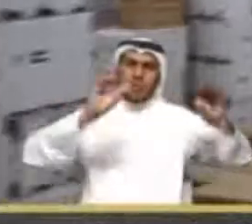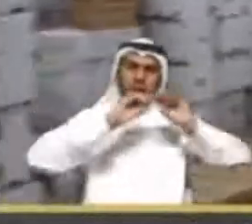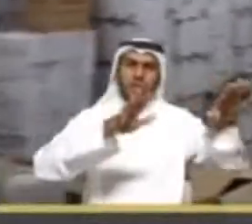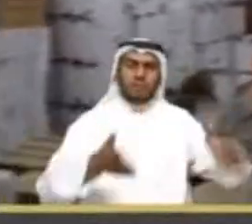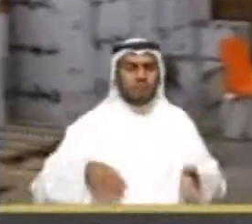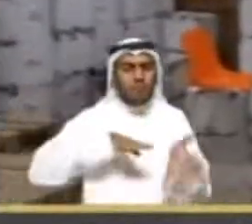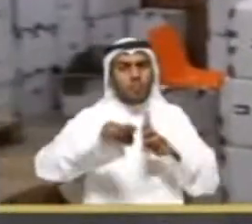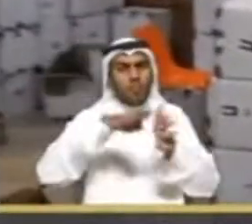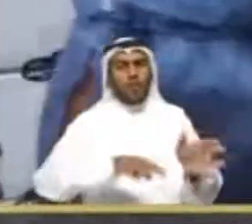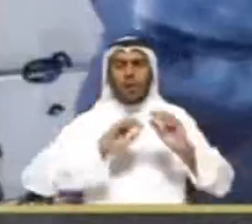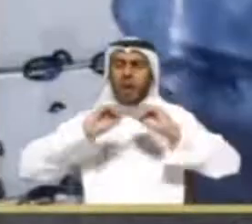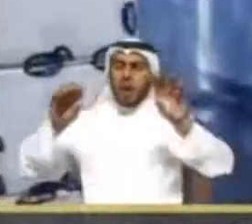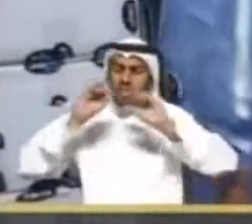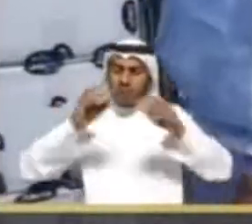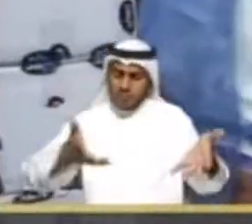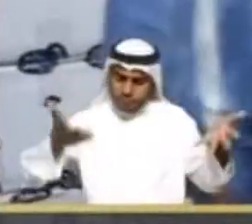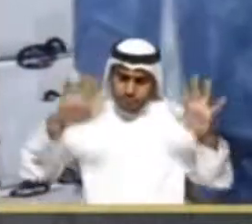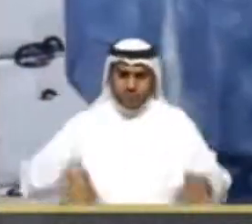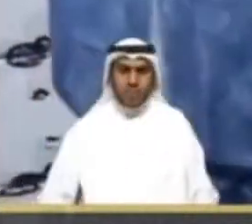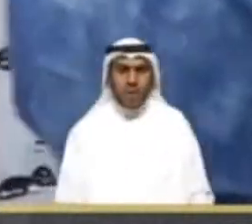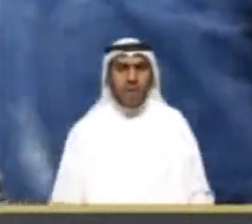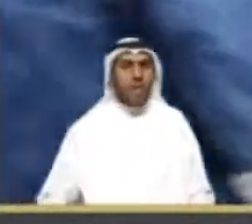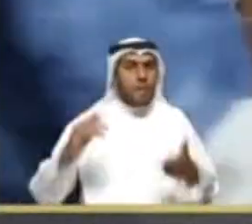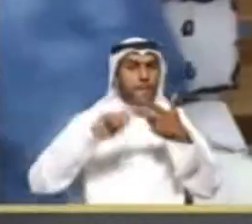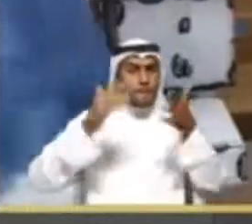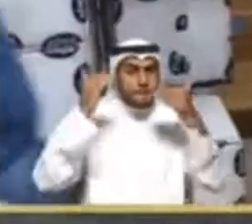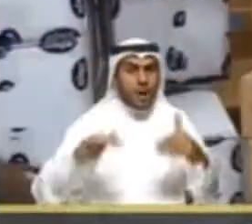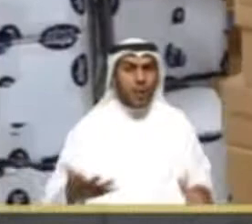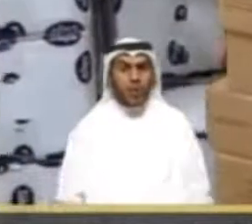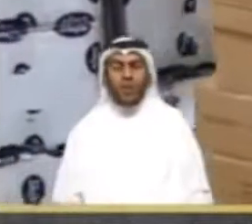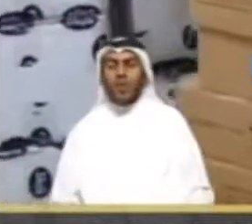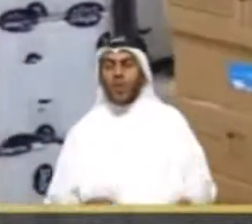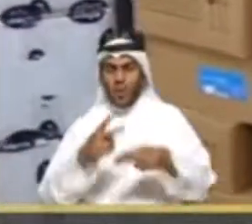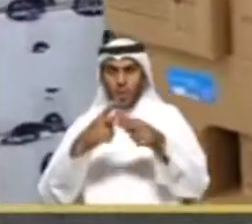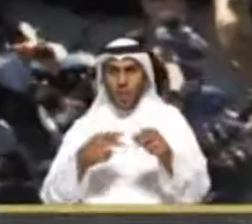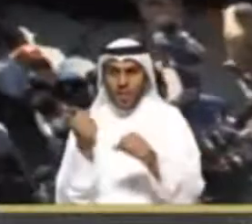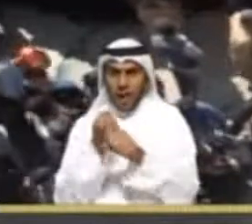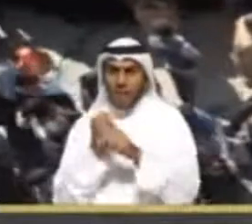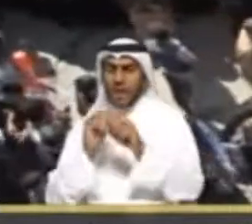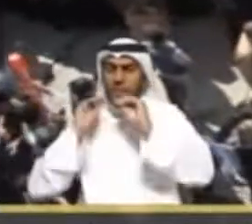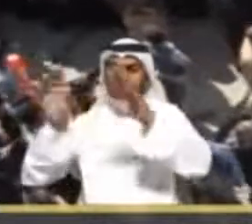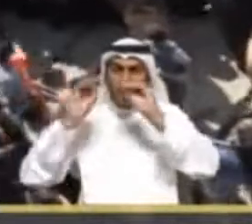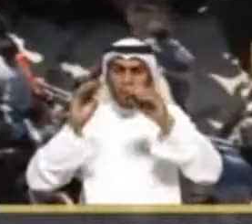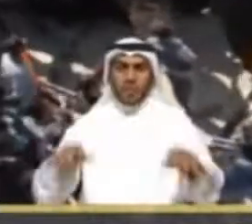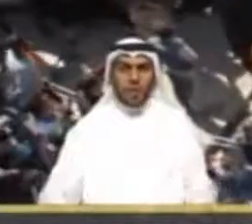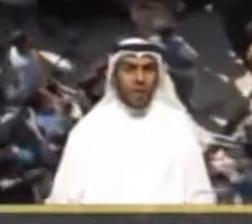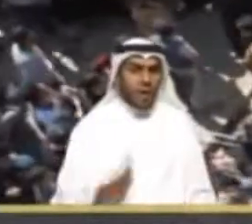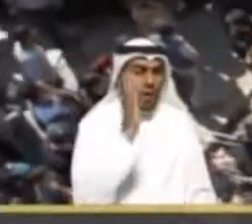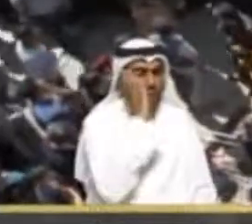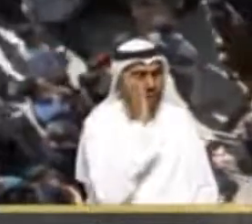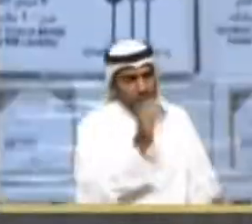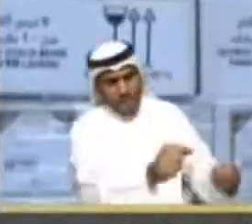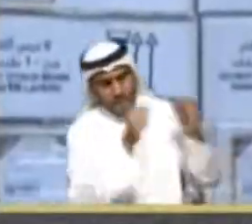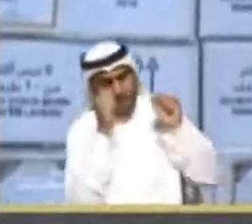الموصل. وامتدادا للعطاء الإنساني قامت حملة الكويت إلى جانبكم بتوزيع مساعدات إيواء